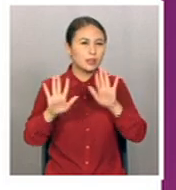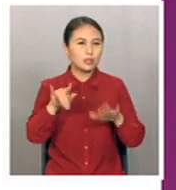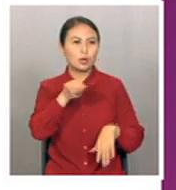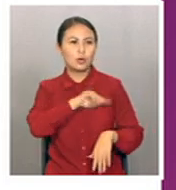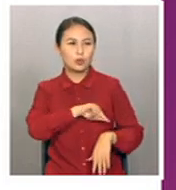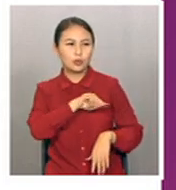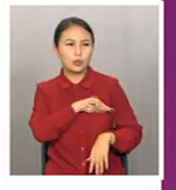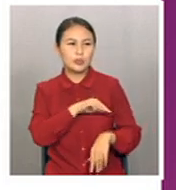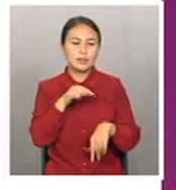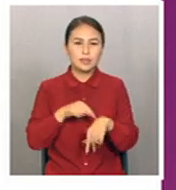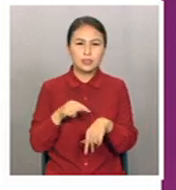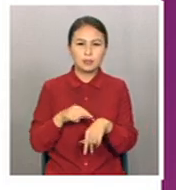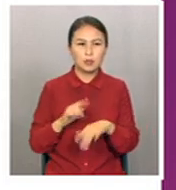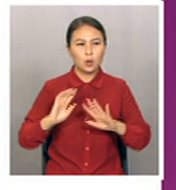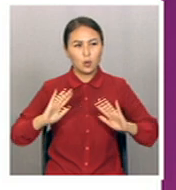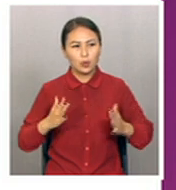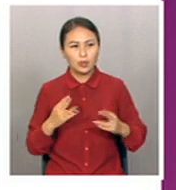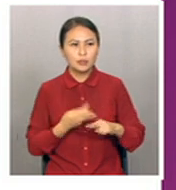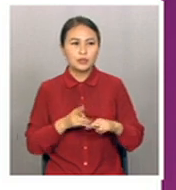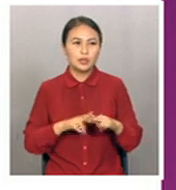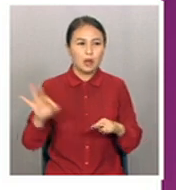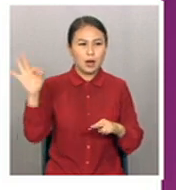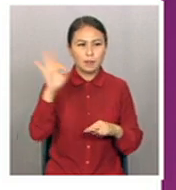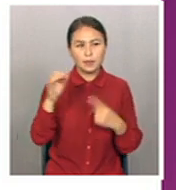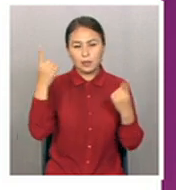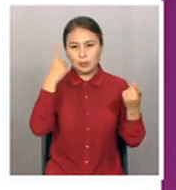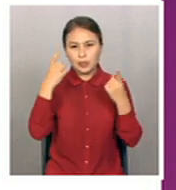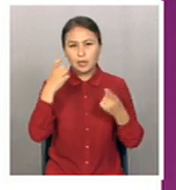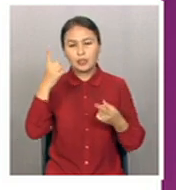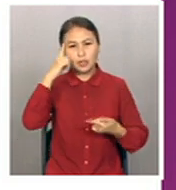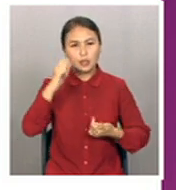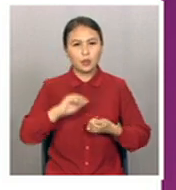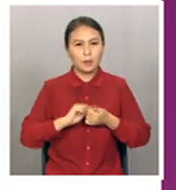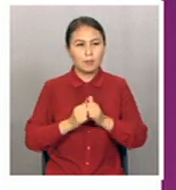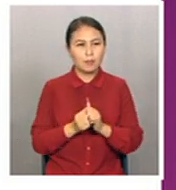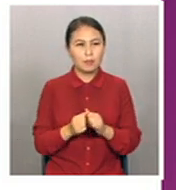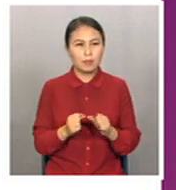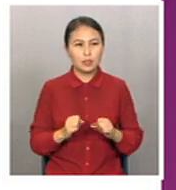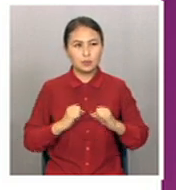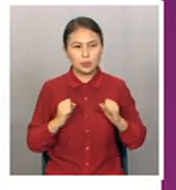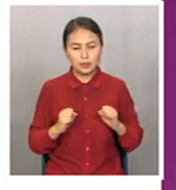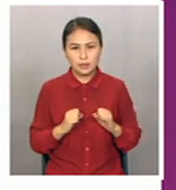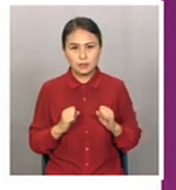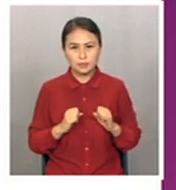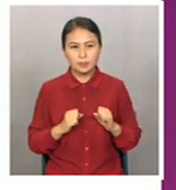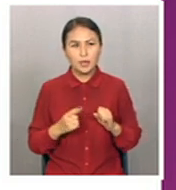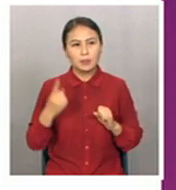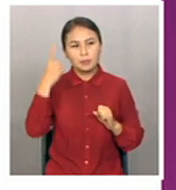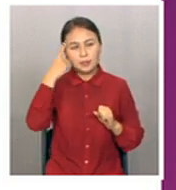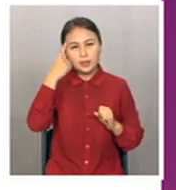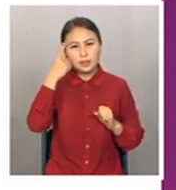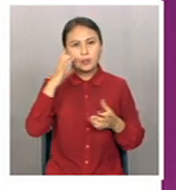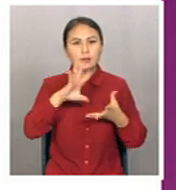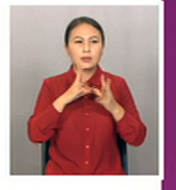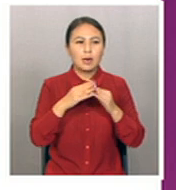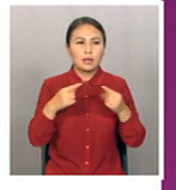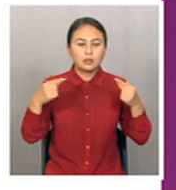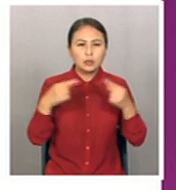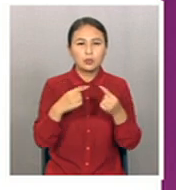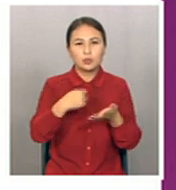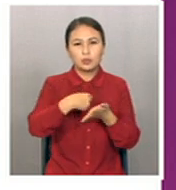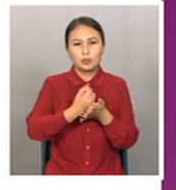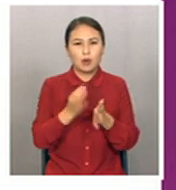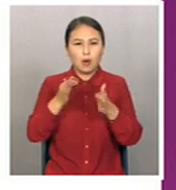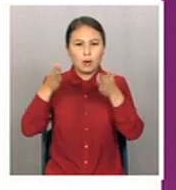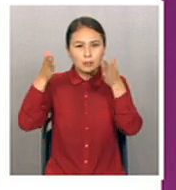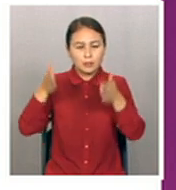мінез құлқы, сезімі, оқиғалар жайлы ақпаратты жаттауға мәжбүрлейсіз. Мида нақты